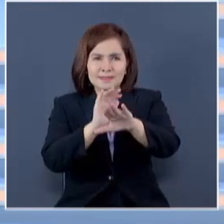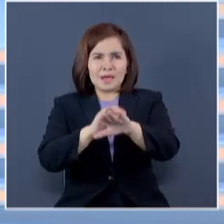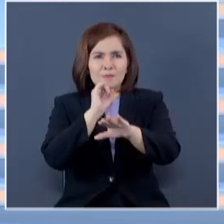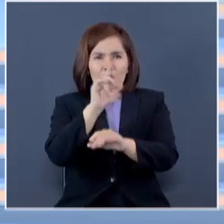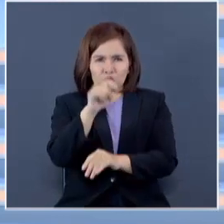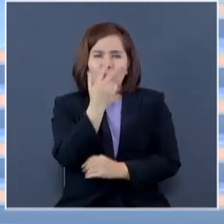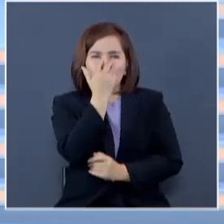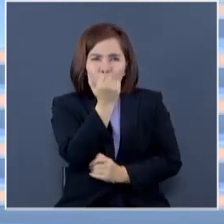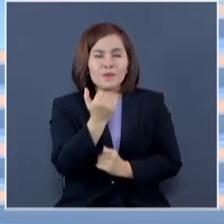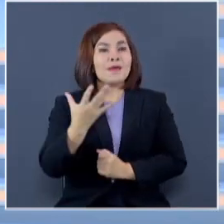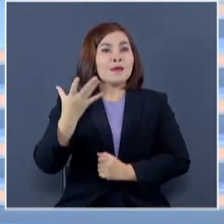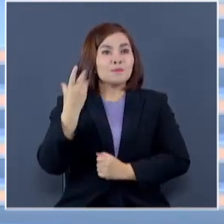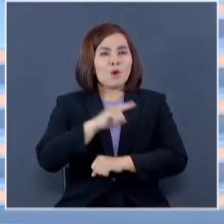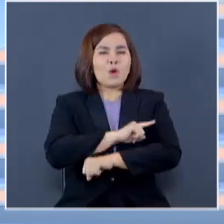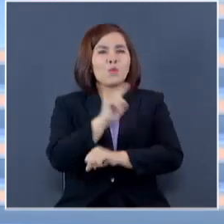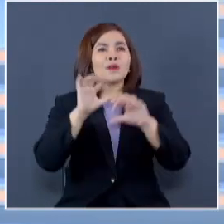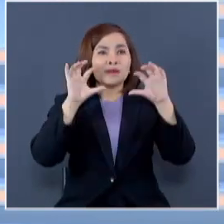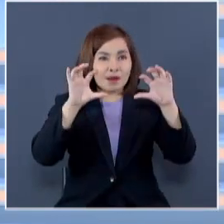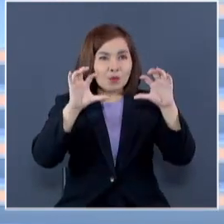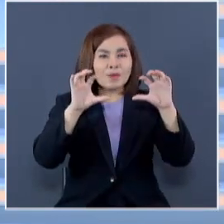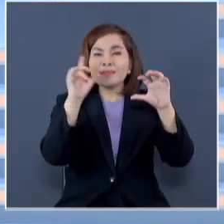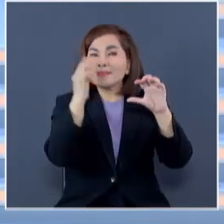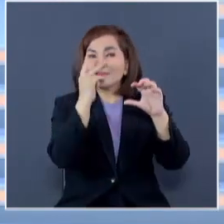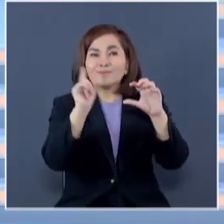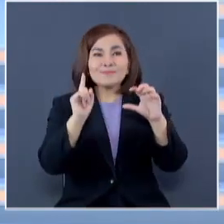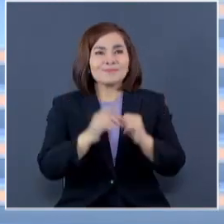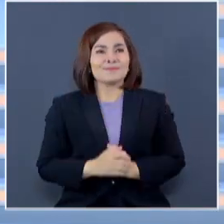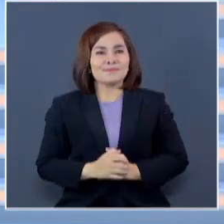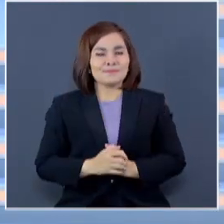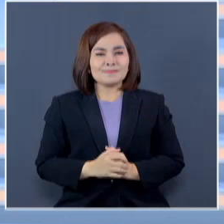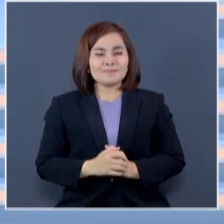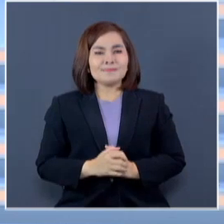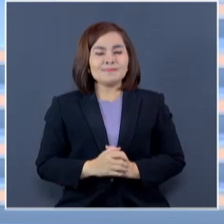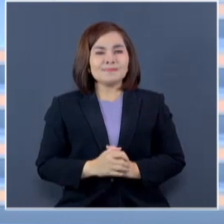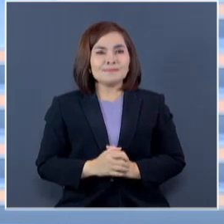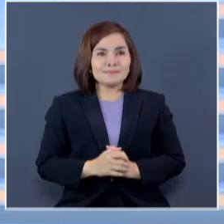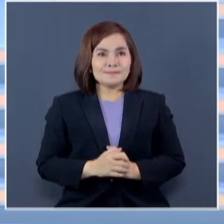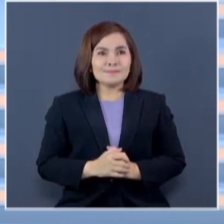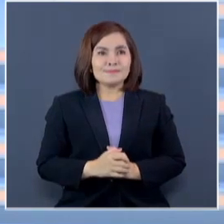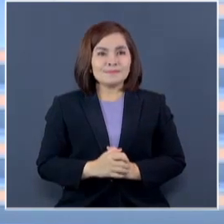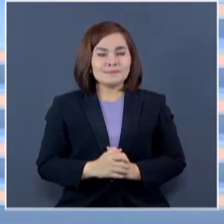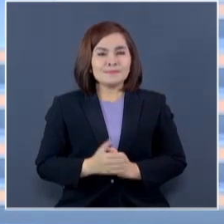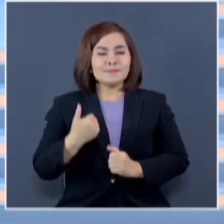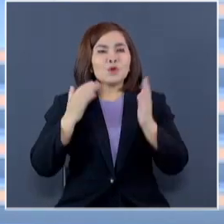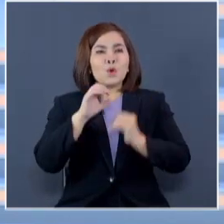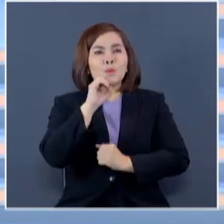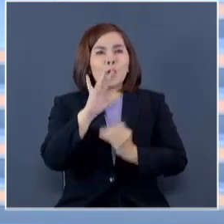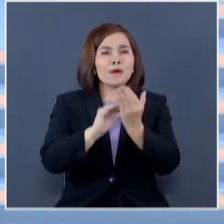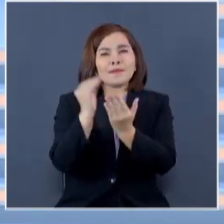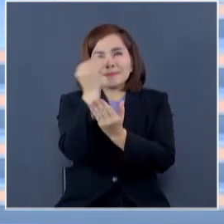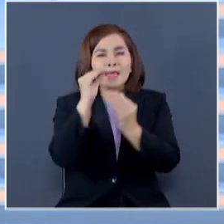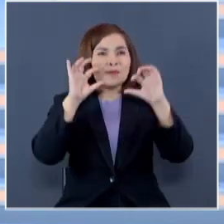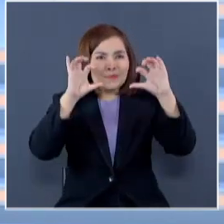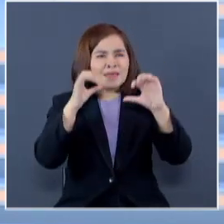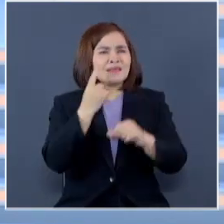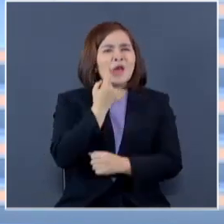เมื่อวานนี้ครับวันฮาโลวีนผ่านพ้นไปแล้วนี่ฮะสีสันฮาโลวีนบางคนบอกฮะบางคนบอกแต่งหน้าผีกับ